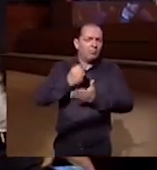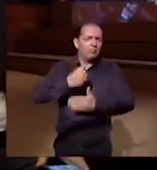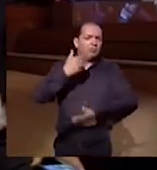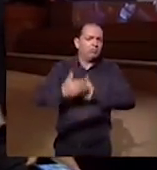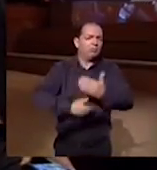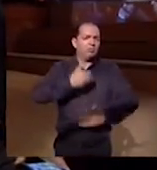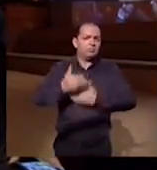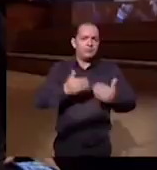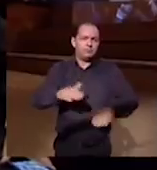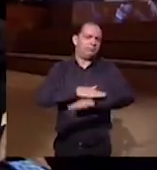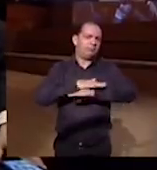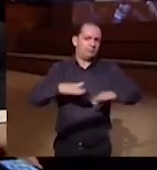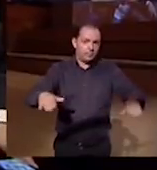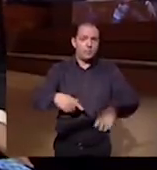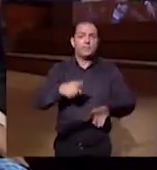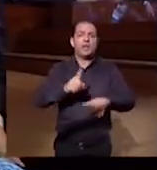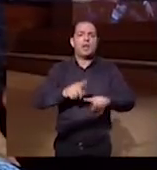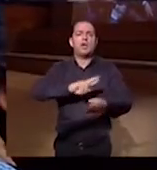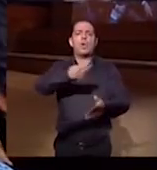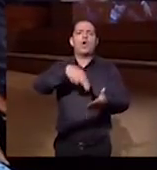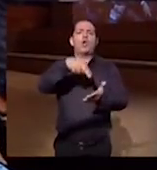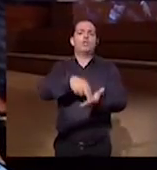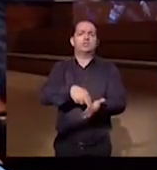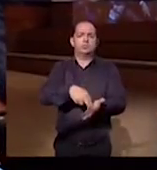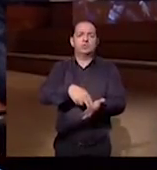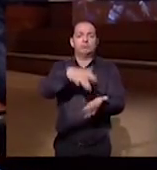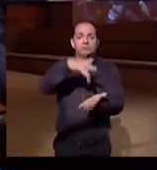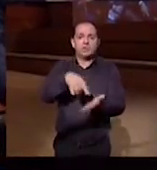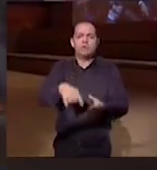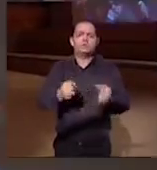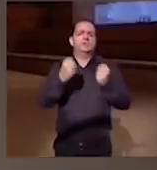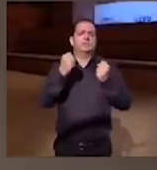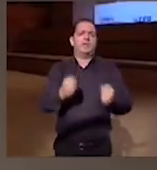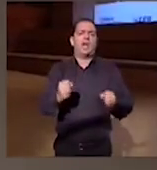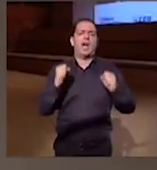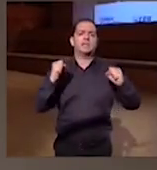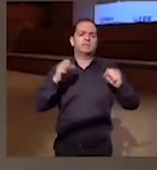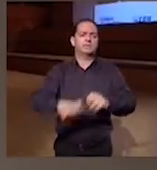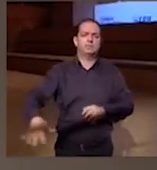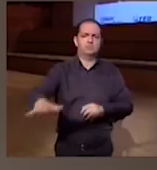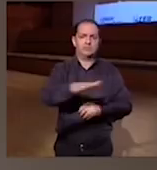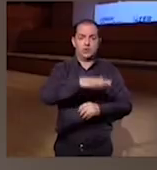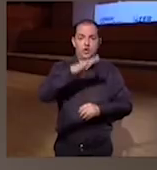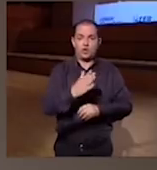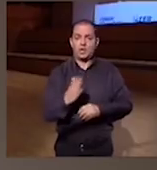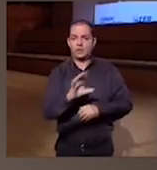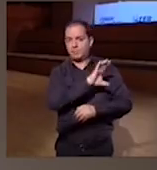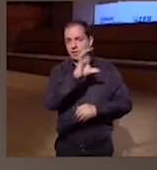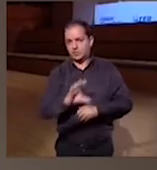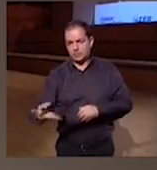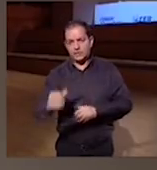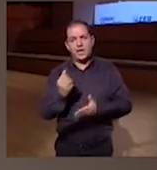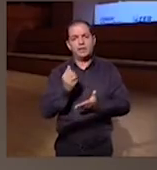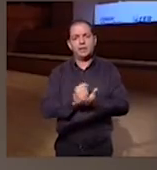και ο ρόλος της χώρας μας ως πυλώνα σταθερότητας και ασφάλειας τόσο στην Νότιο-Ανατολική Μεσόγειο αλλά